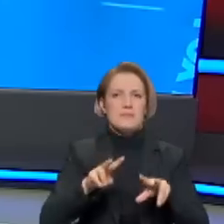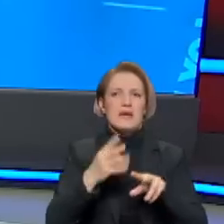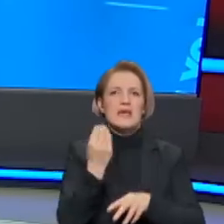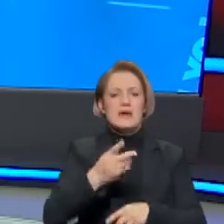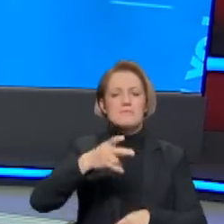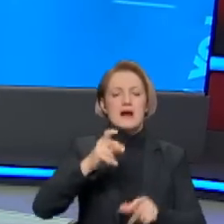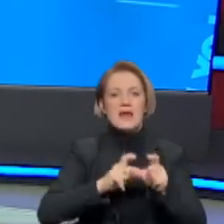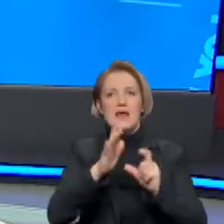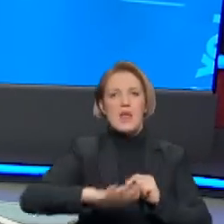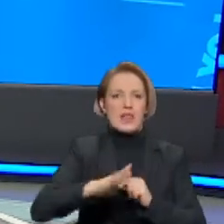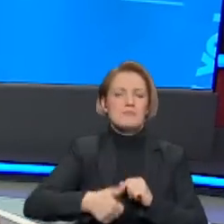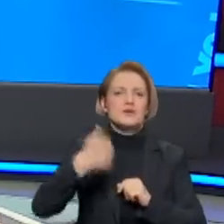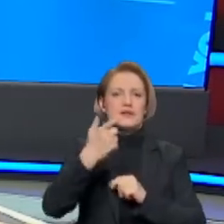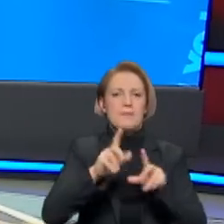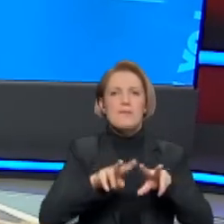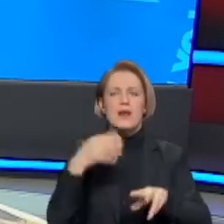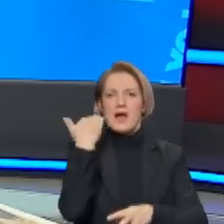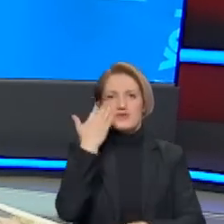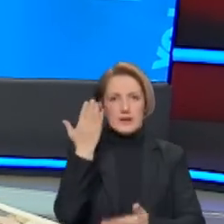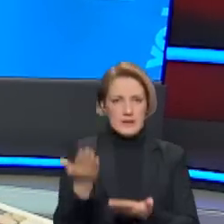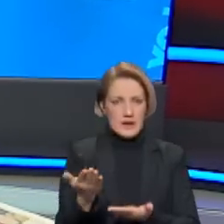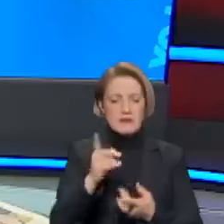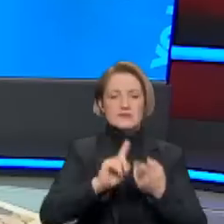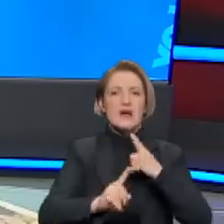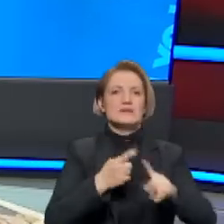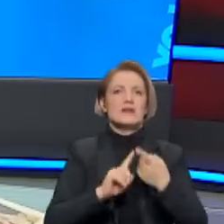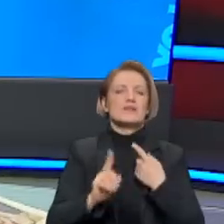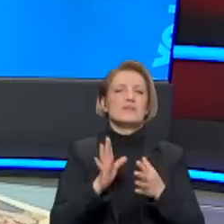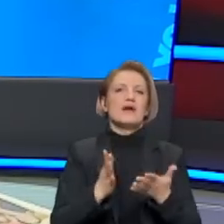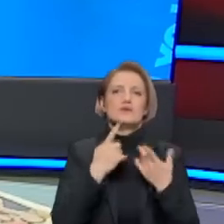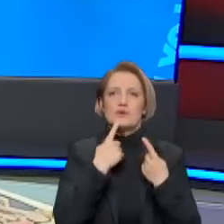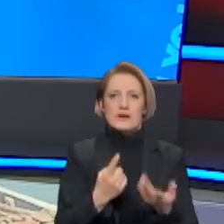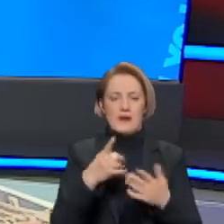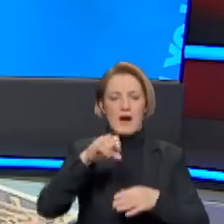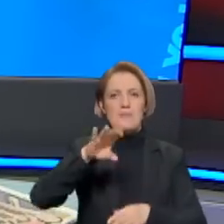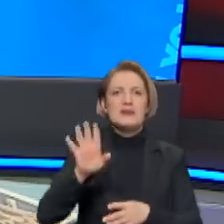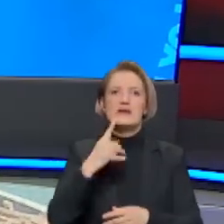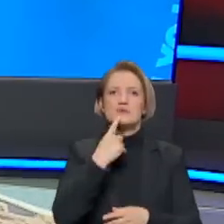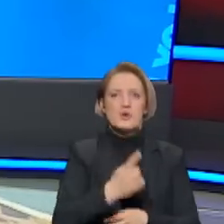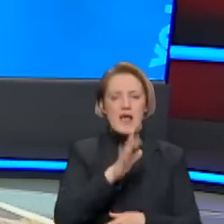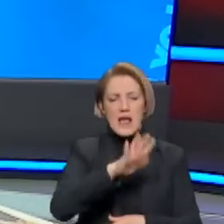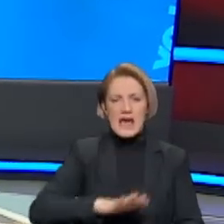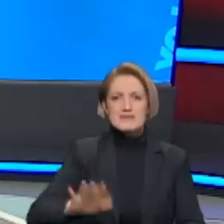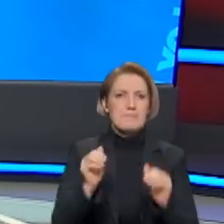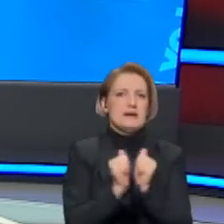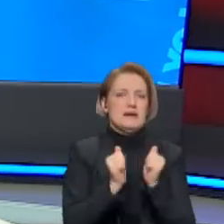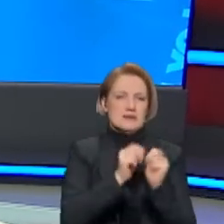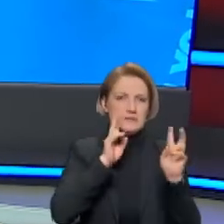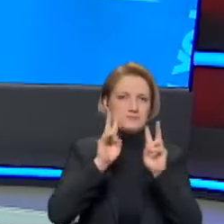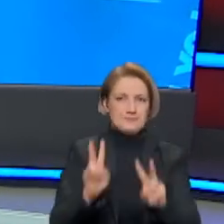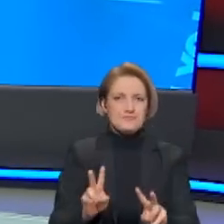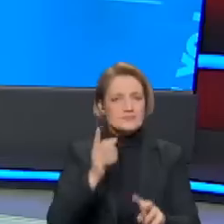İyi Parti Genel Başkanı Meral Akşener'di. Siyaset ne söyledi, AK Parti ne söyledi, hepsine birlikte